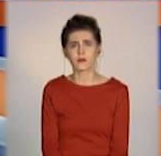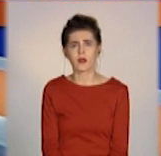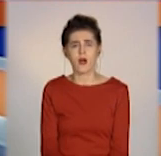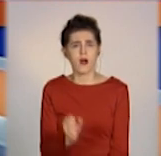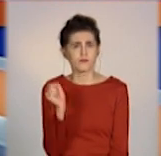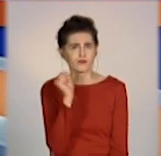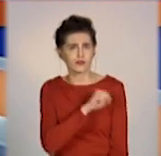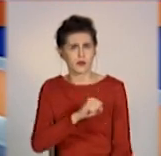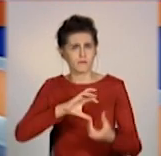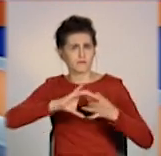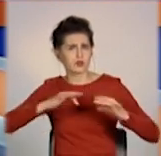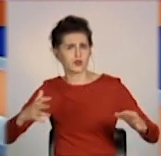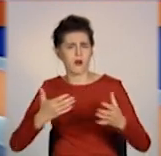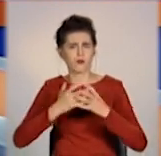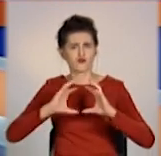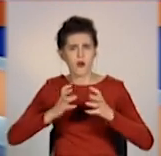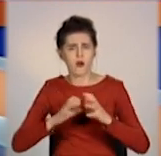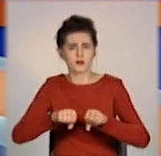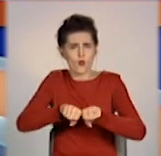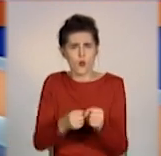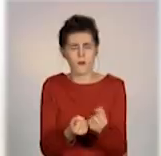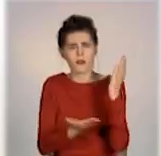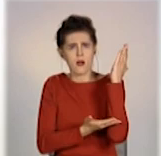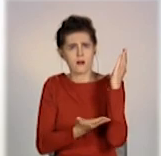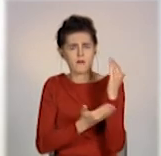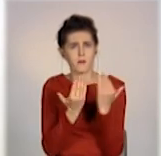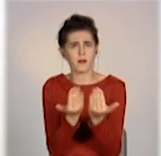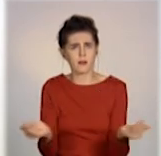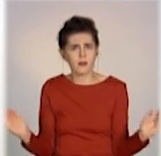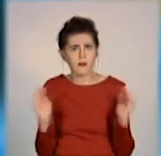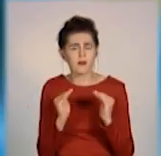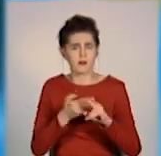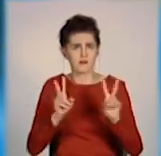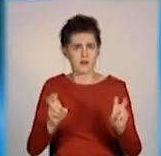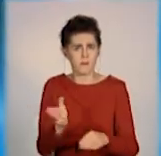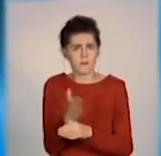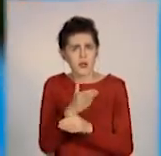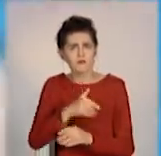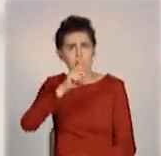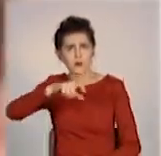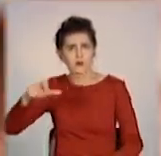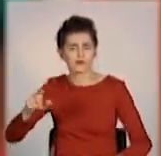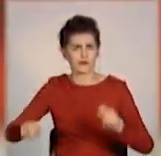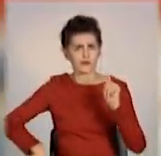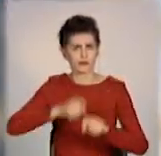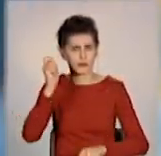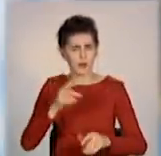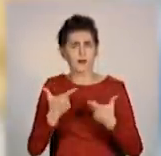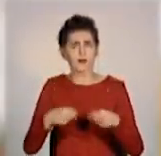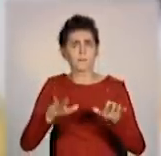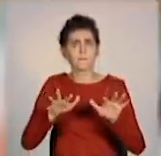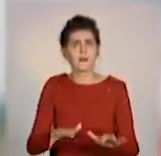вкрали мішуру та кульки, зламали дерев'яні панелі. В Маріуполі вандали пошкодили ялинку на одній з головних площ